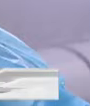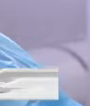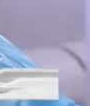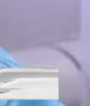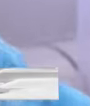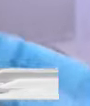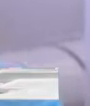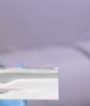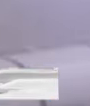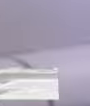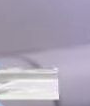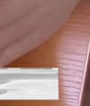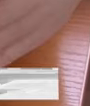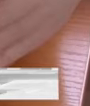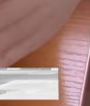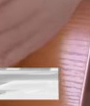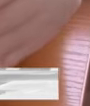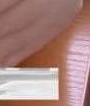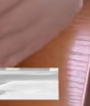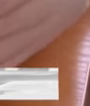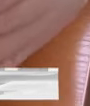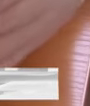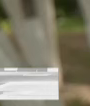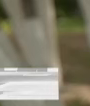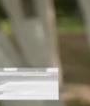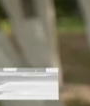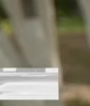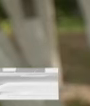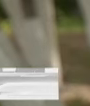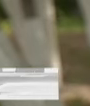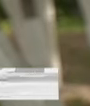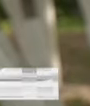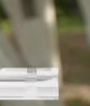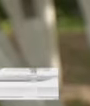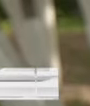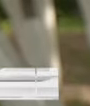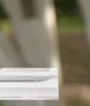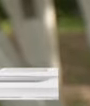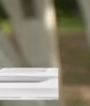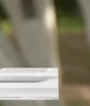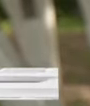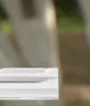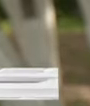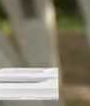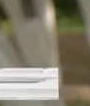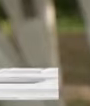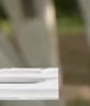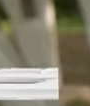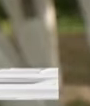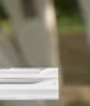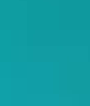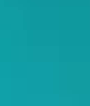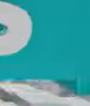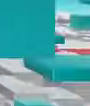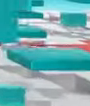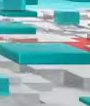бар. Қауіпті аурумен күресіп жүргендер не айтады? Мен Ақбота Базарбай жаны жаралы жанның бірімен